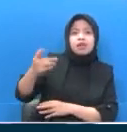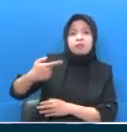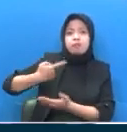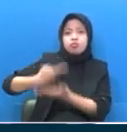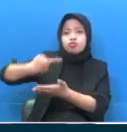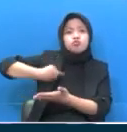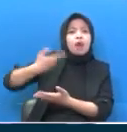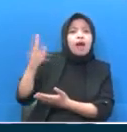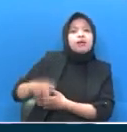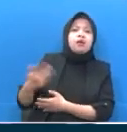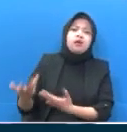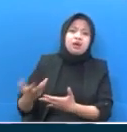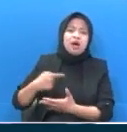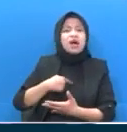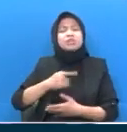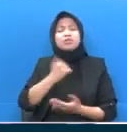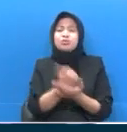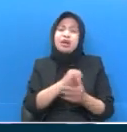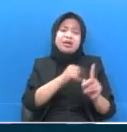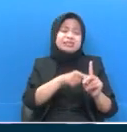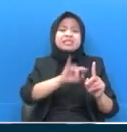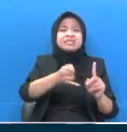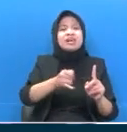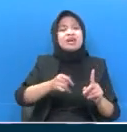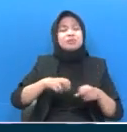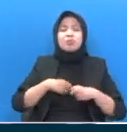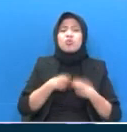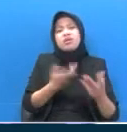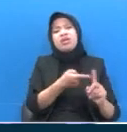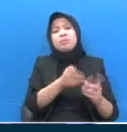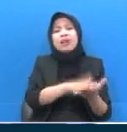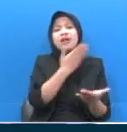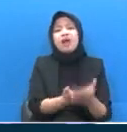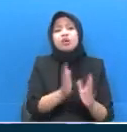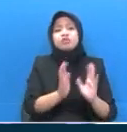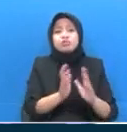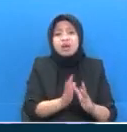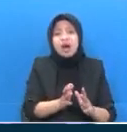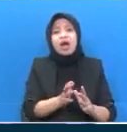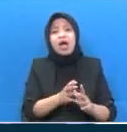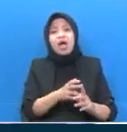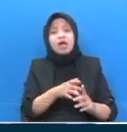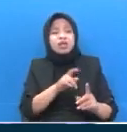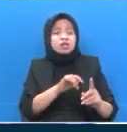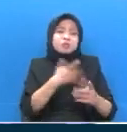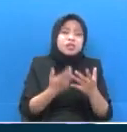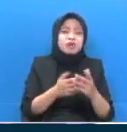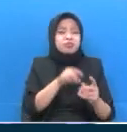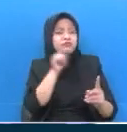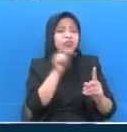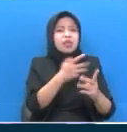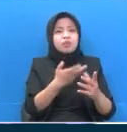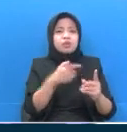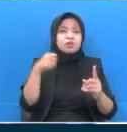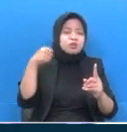justru yang dilontarkan, yang merugikan almarhum. Ini sangat keji menurut kami, Mbak. Sudah almarhum dibunuh secara tragis,